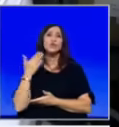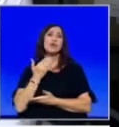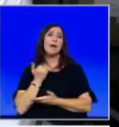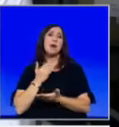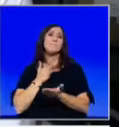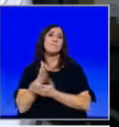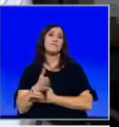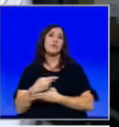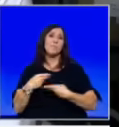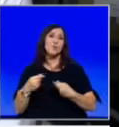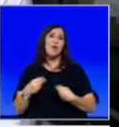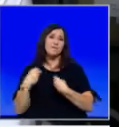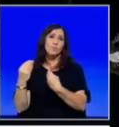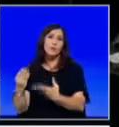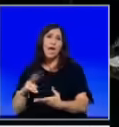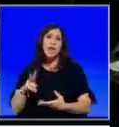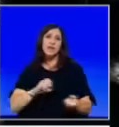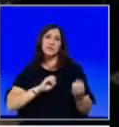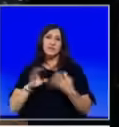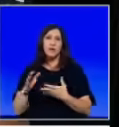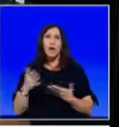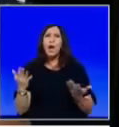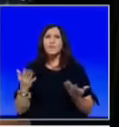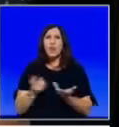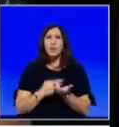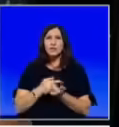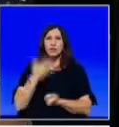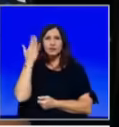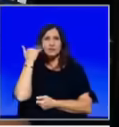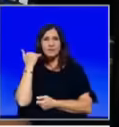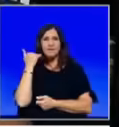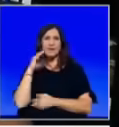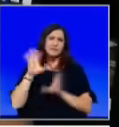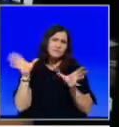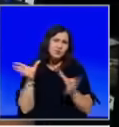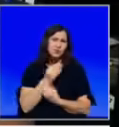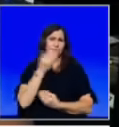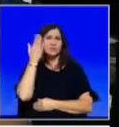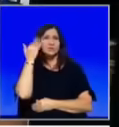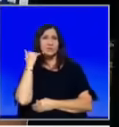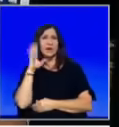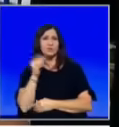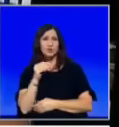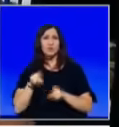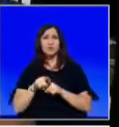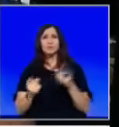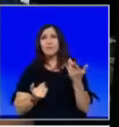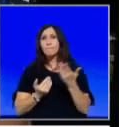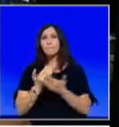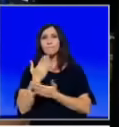да ги продава, да ги подарява или да ги изхвърля. Какво най-често се забравя? Ами всичко се забравя. Всичко. Като започнете